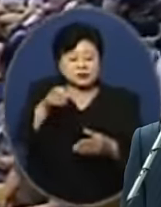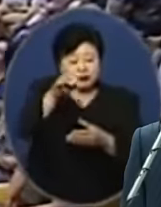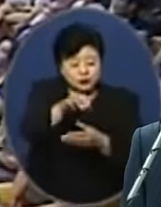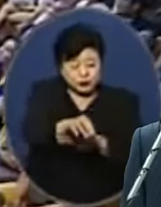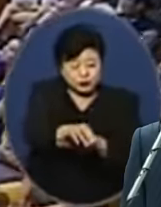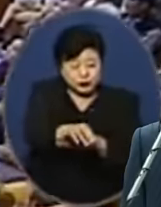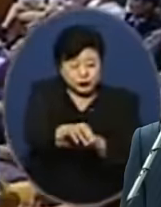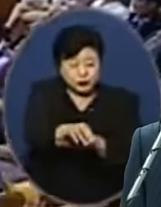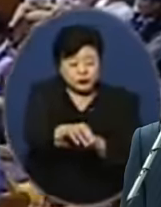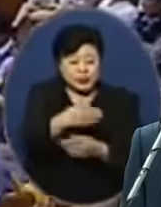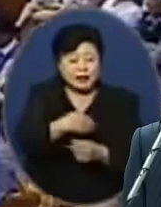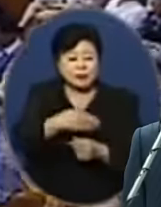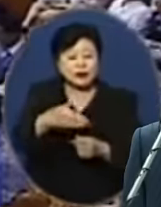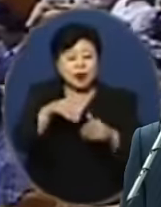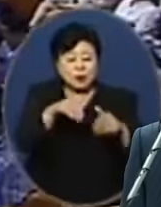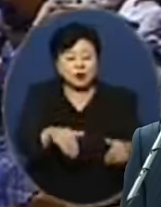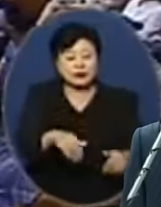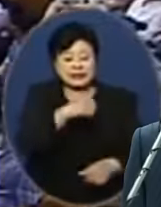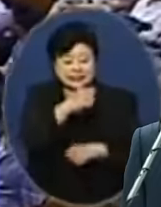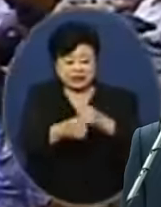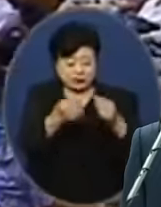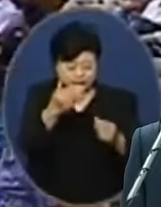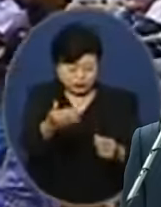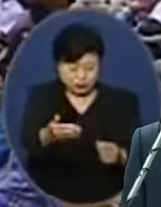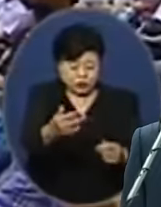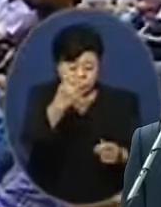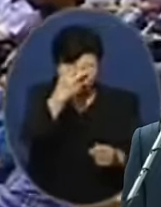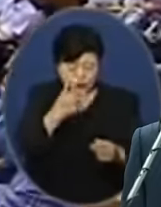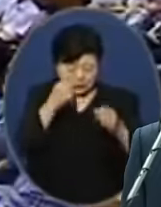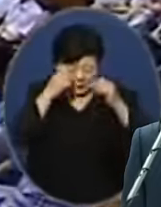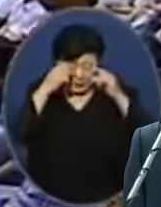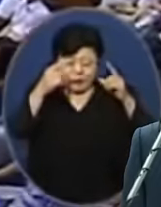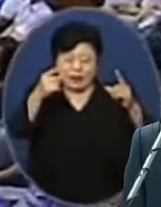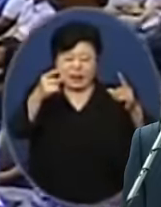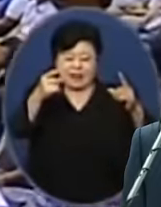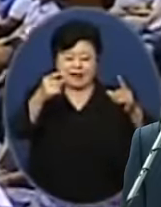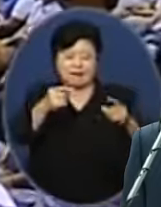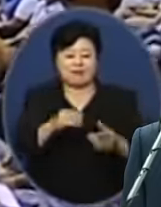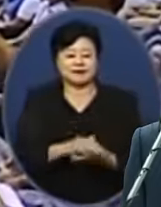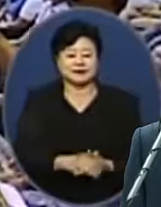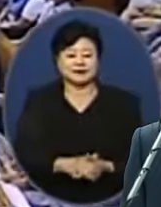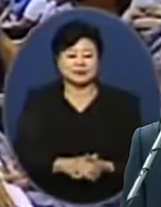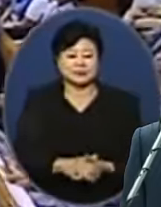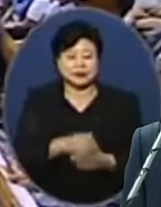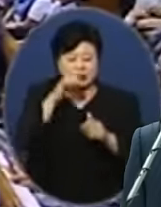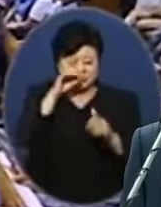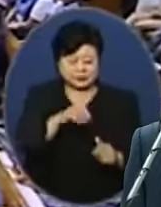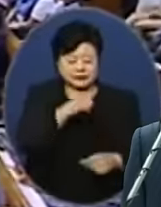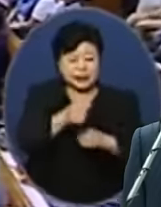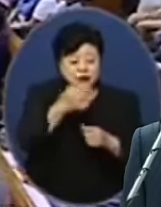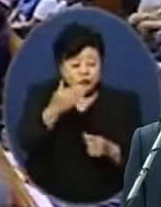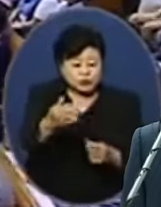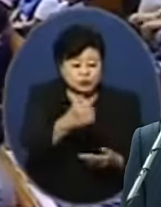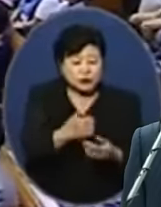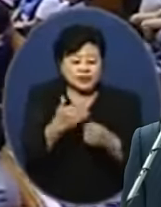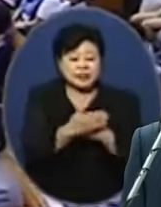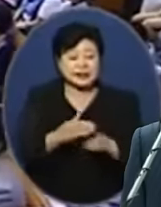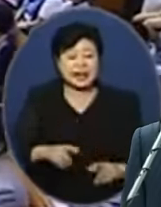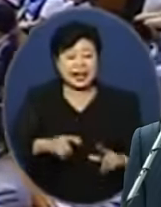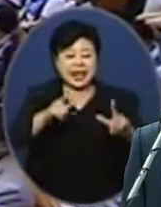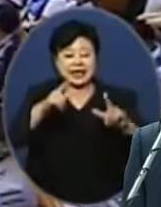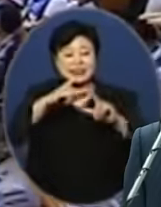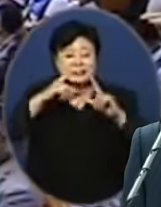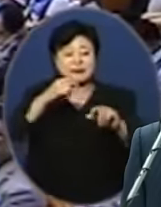부으시고 나를 보내사 포로된 자에게 자유를 눈먼 자에게 다시 보게 함을 전파하며 눌린 자를 자유케 하고 주의 은혜의